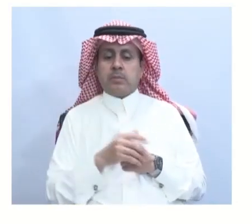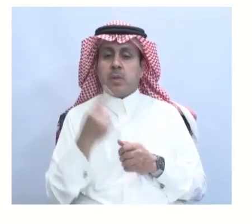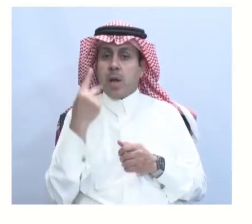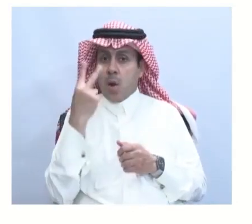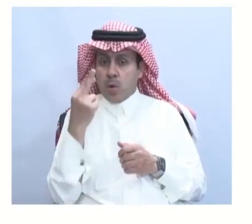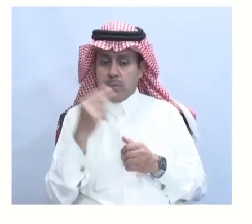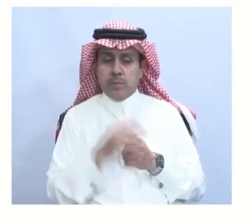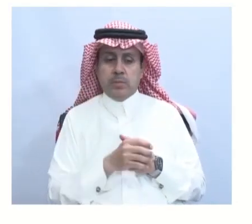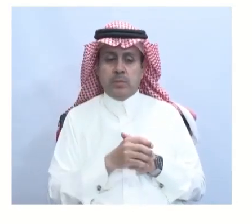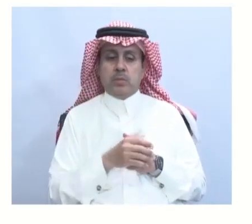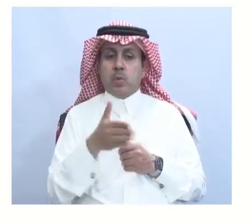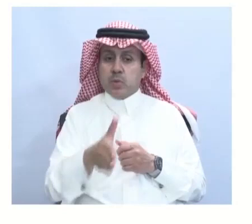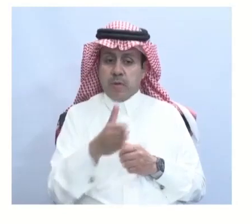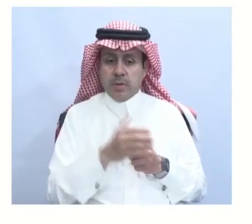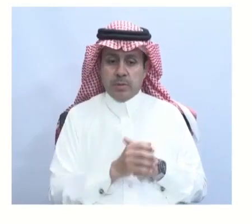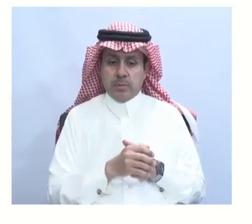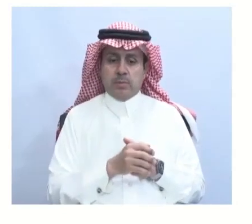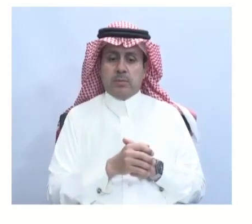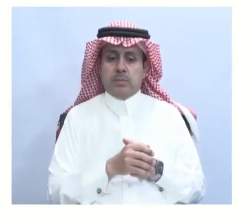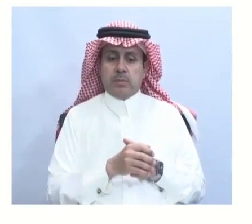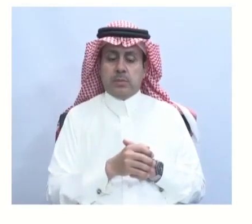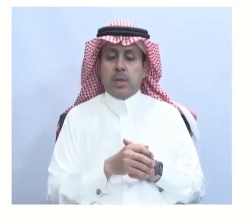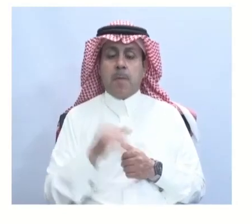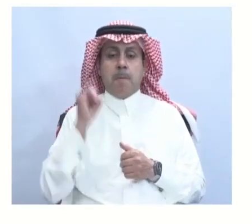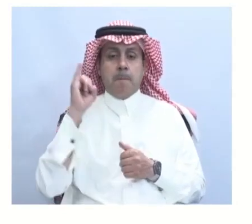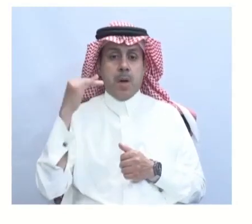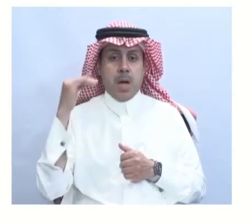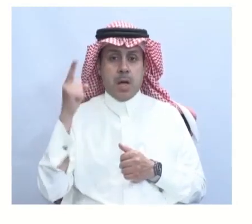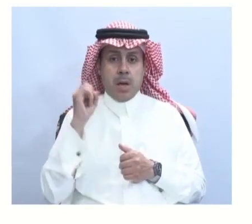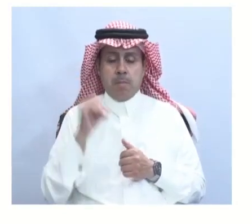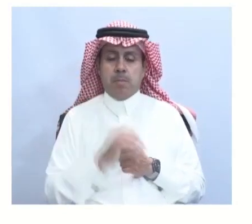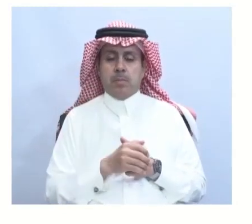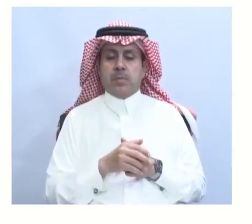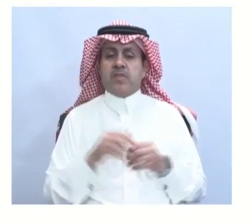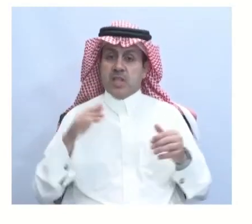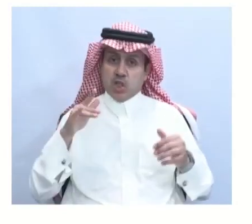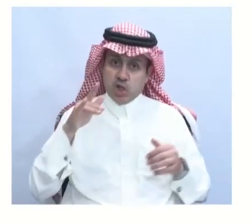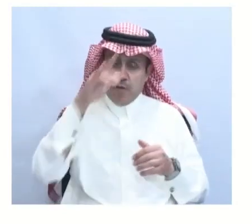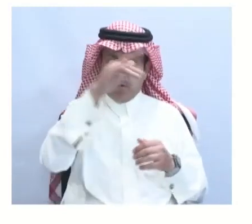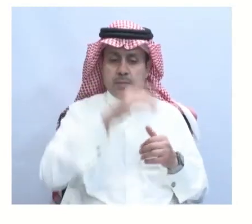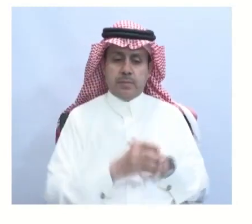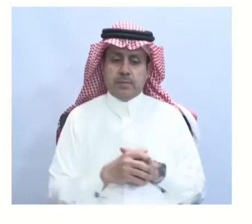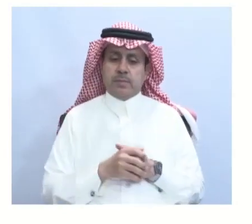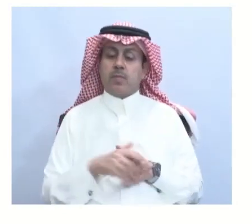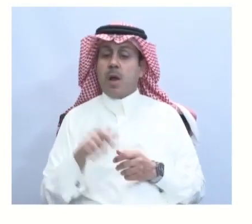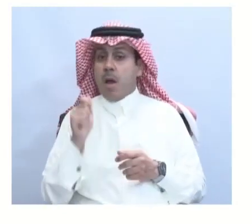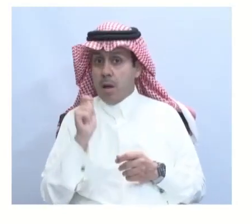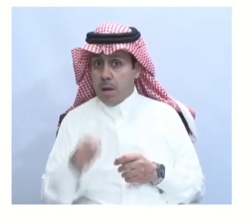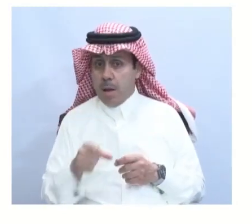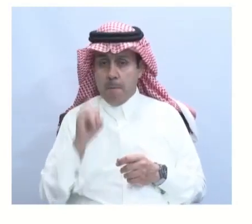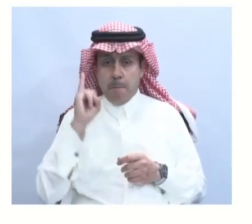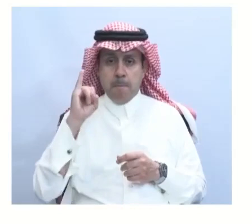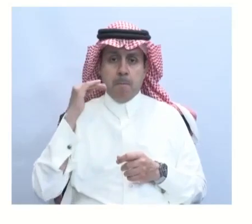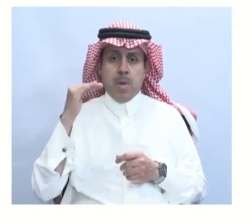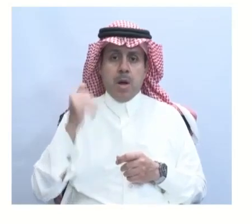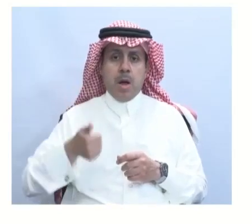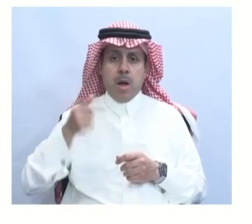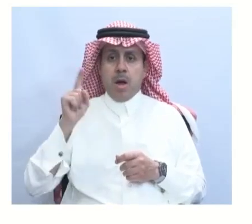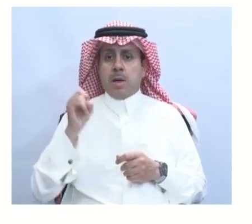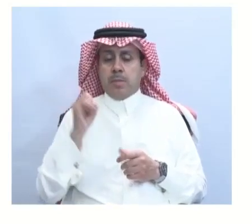بها ومصافحتها وكونه محرما لها في السفر ونحو ذلك من احكام المحارم